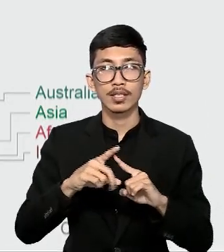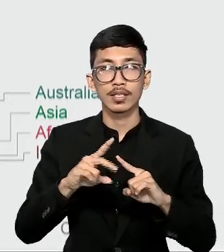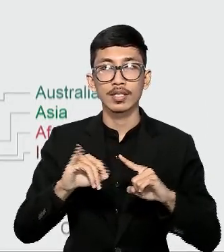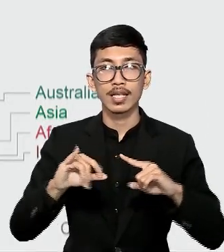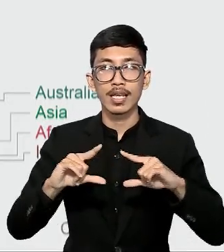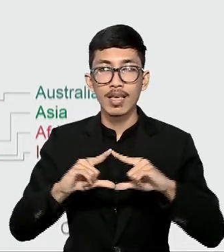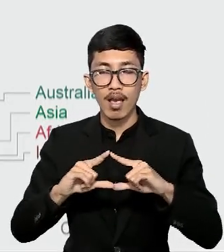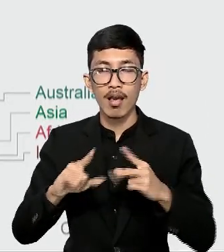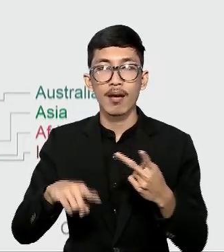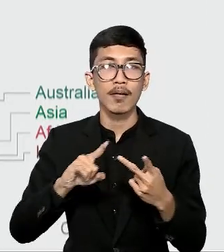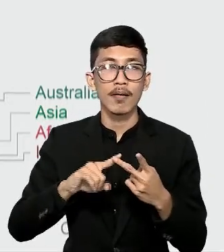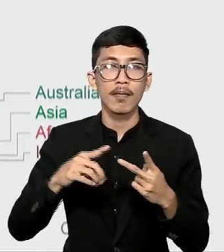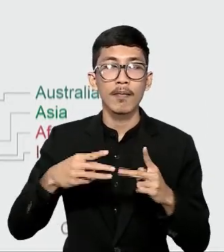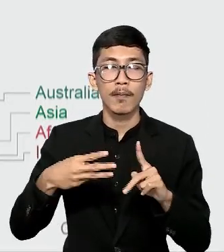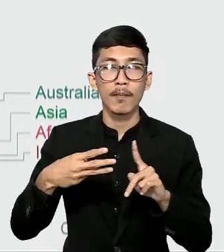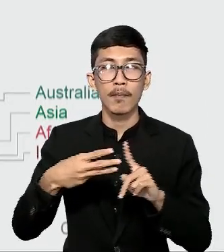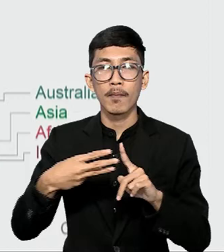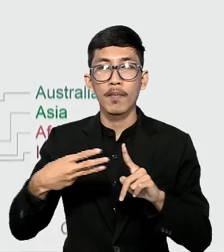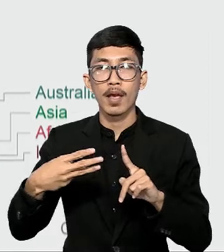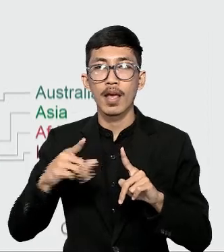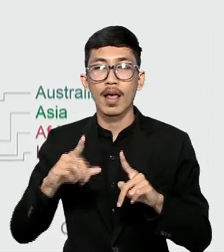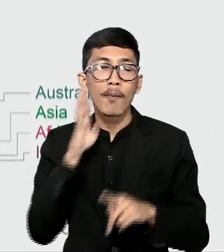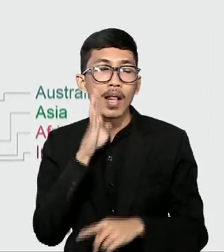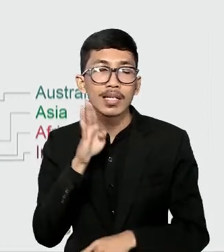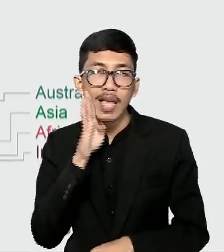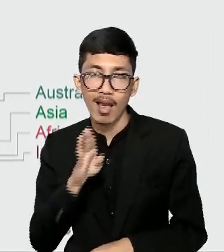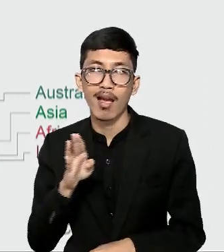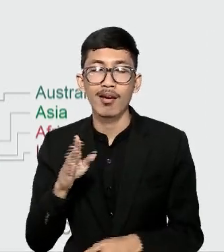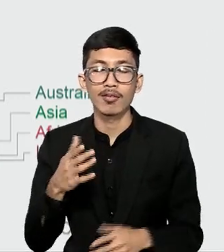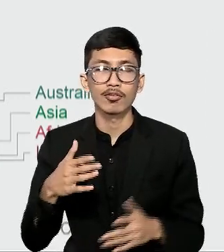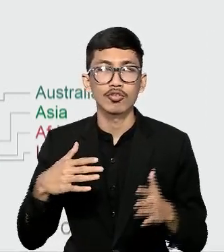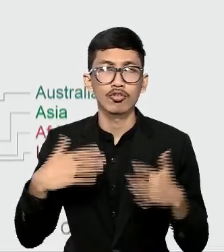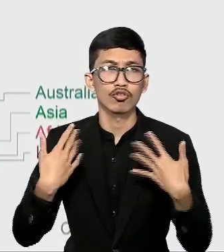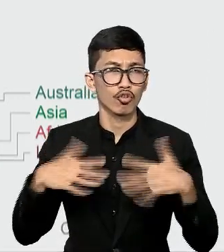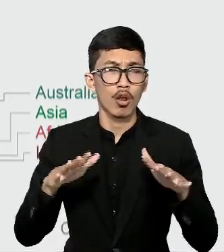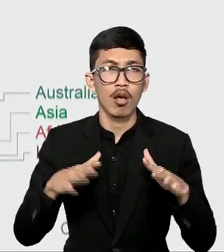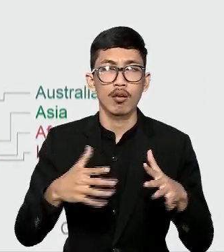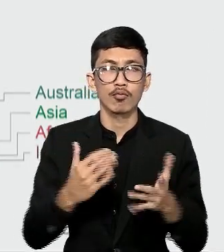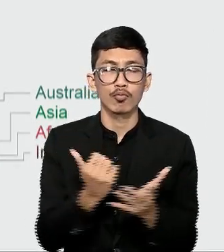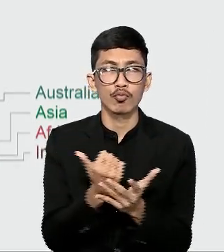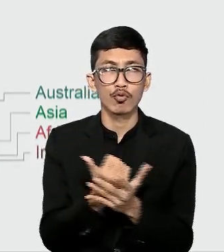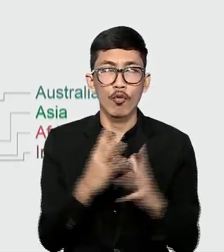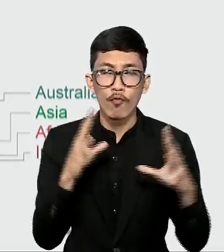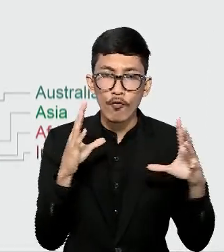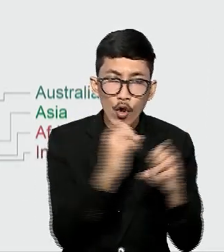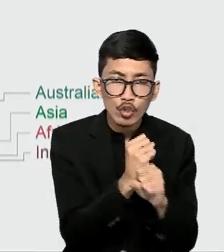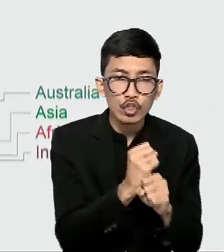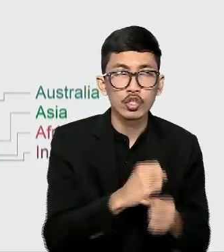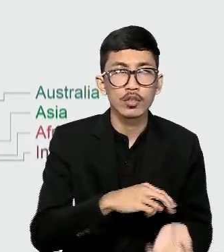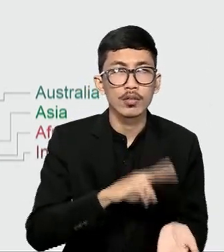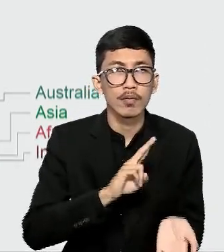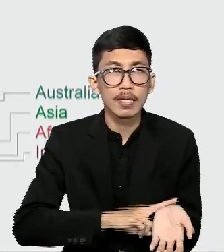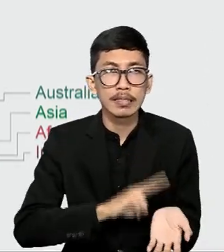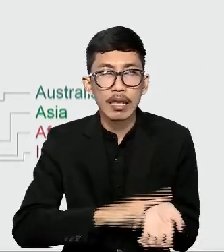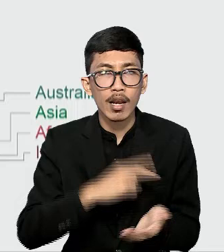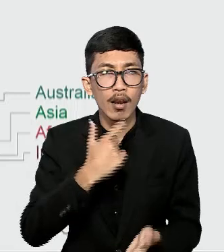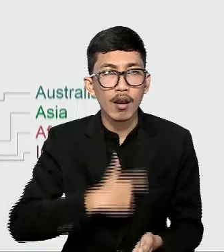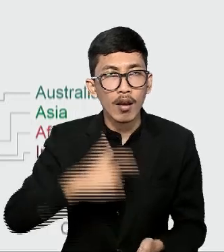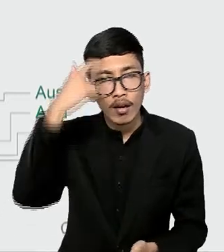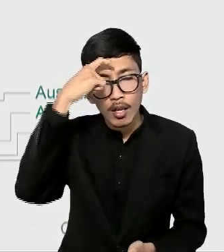selektif sekali untuk bisa kita dirawat di rumah sakit karena mereka memfokuskan untuk merapat pasien-pasien